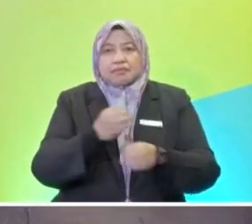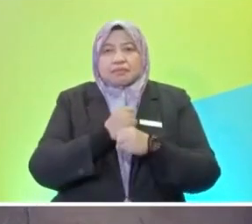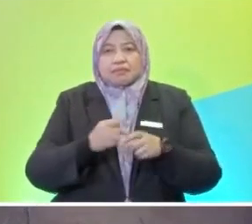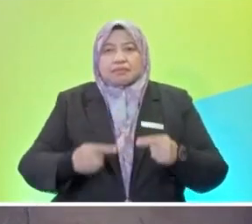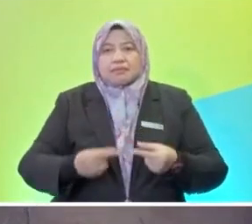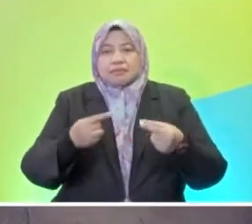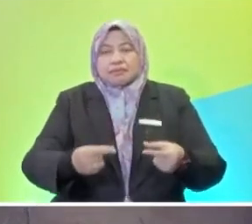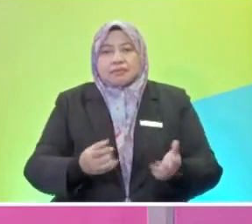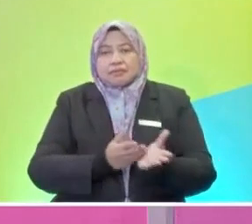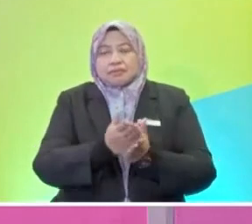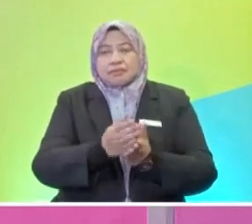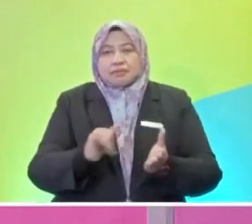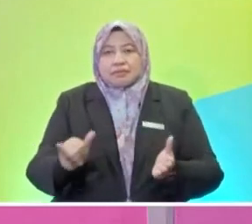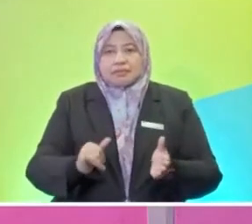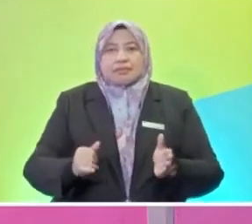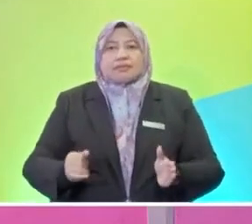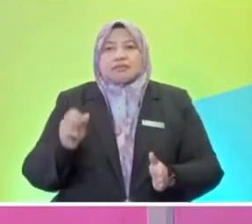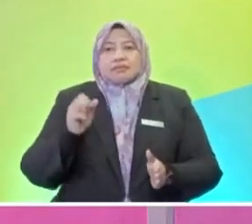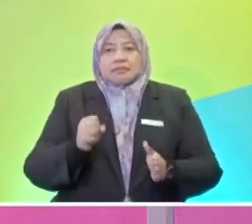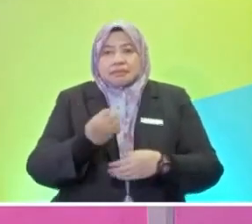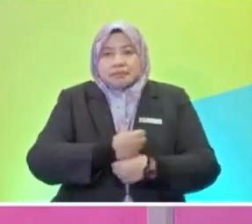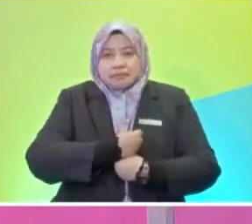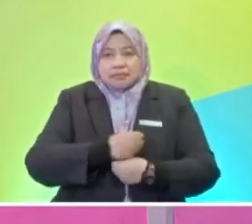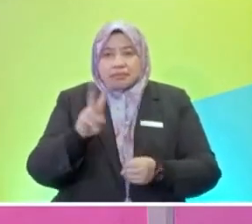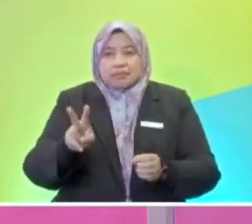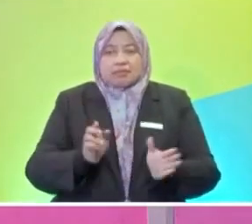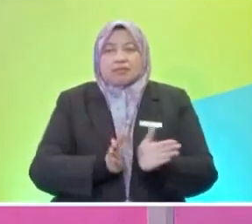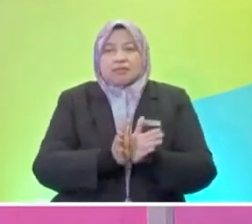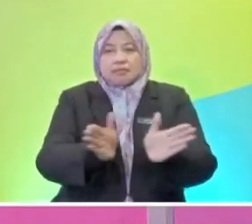seterusnya bentuk dua dimensi yang berikutnya